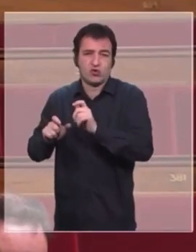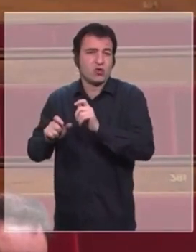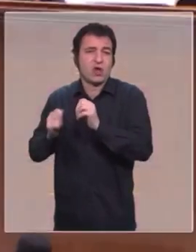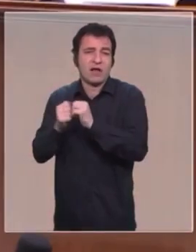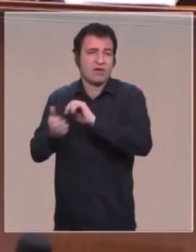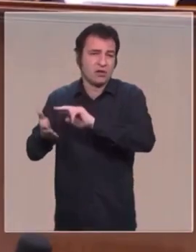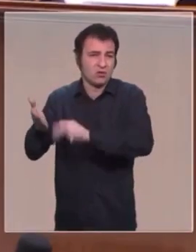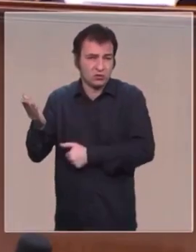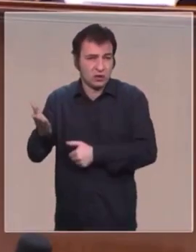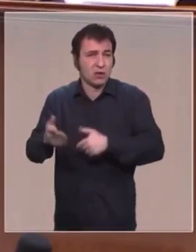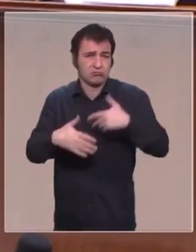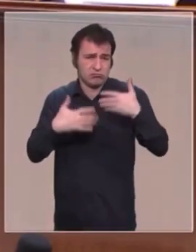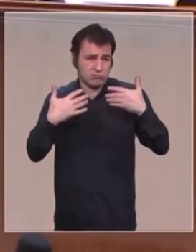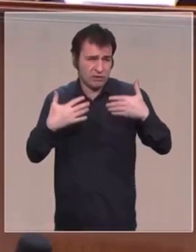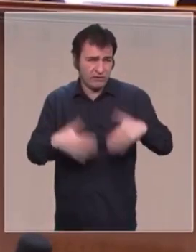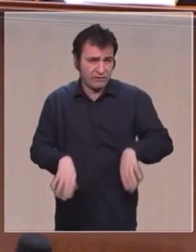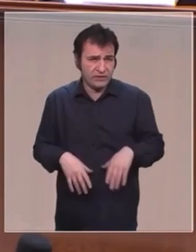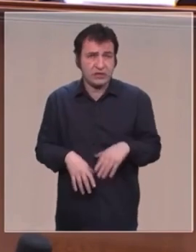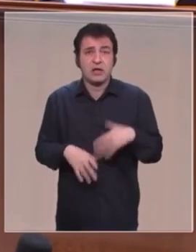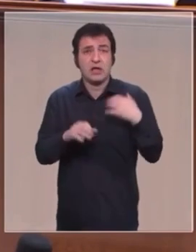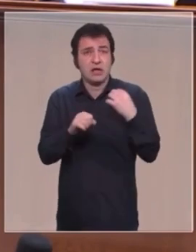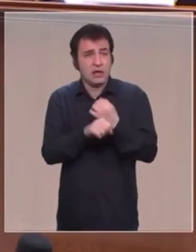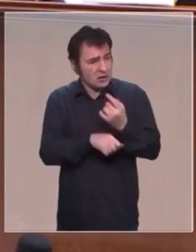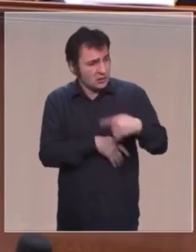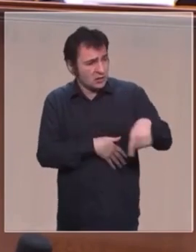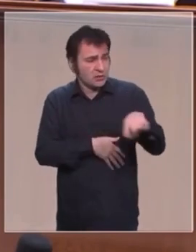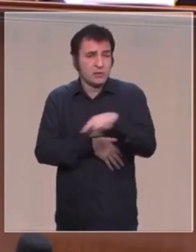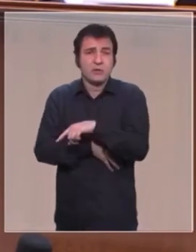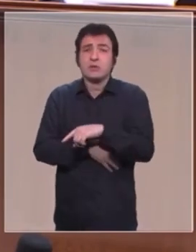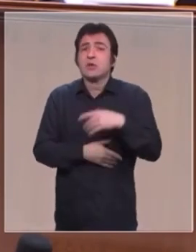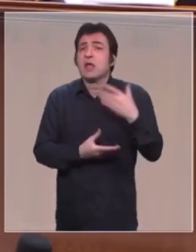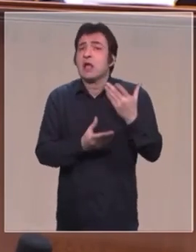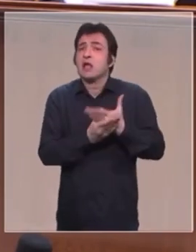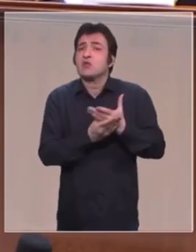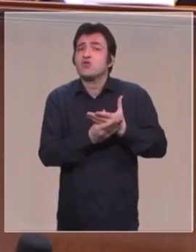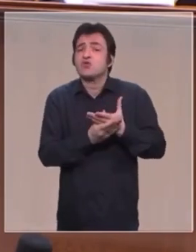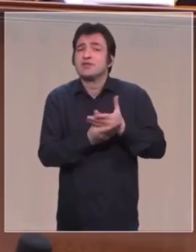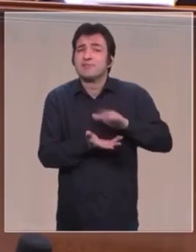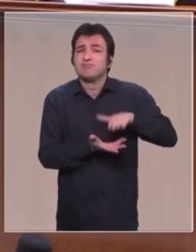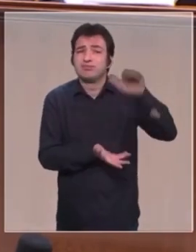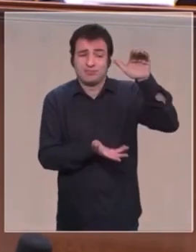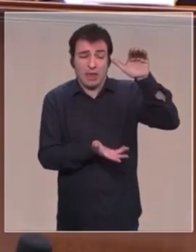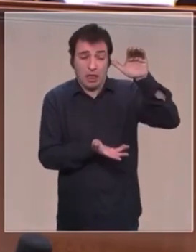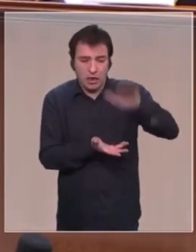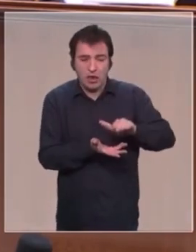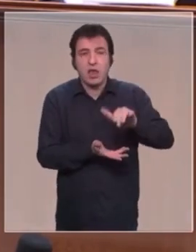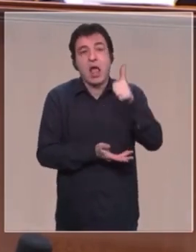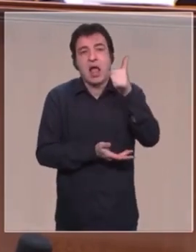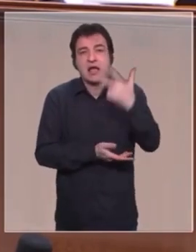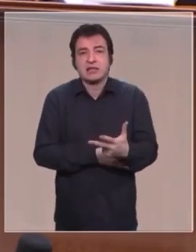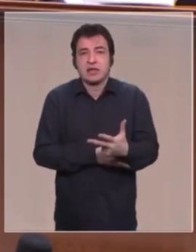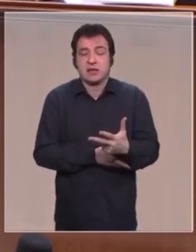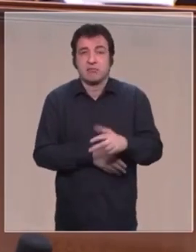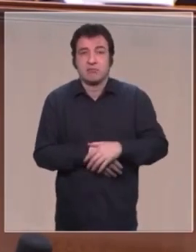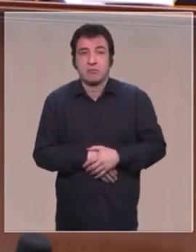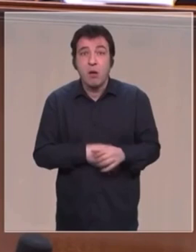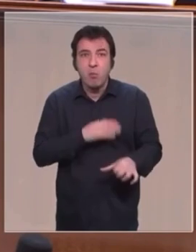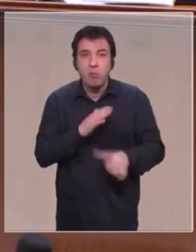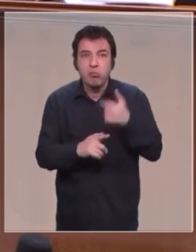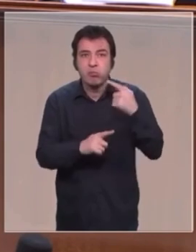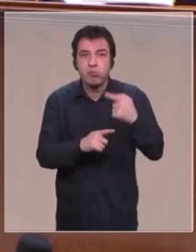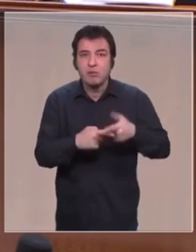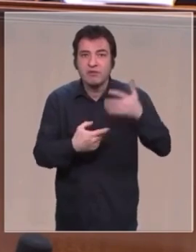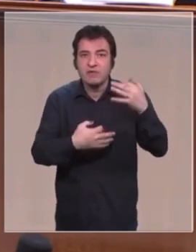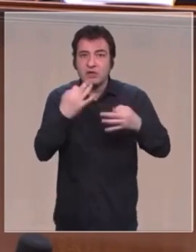autres a permis un déstockage des dossiers en attente de près d'un tiers, ce qui est énorme, et c'est la première fois que la